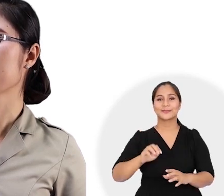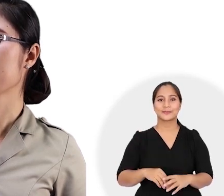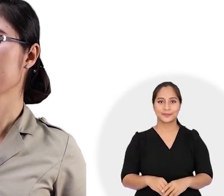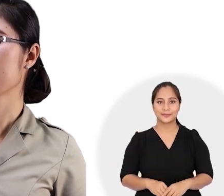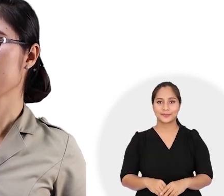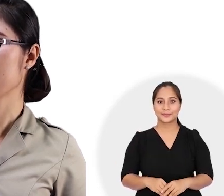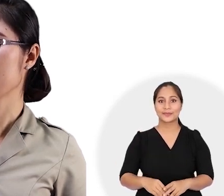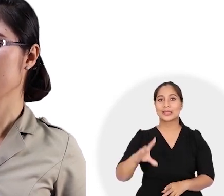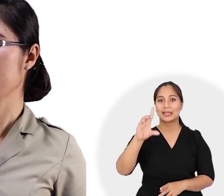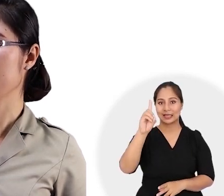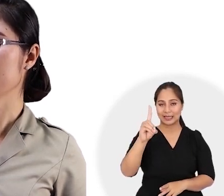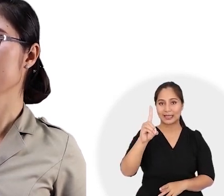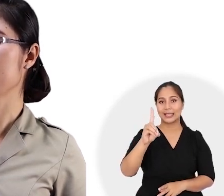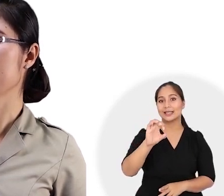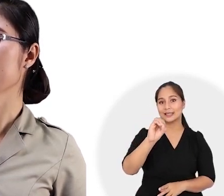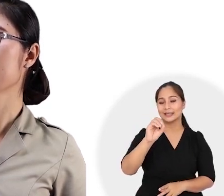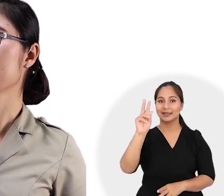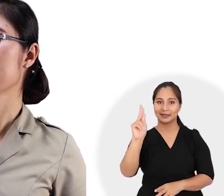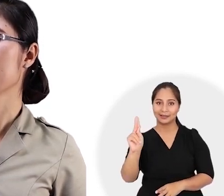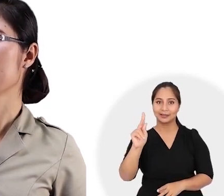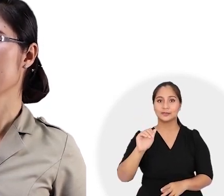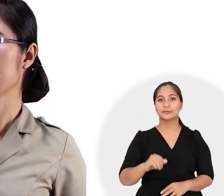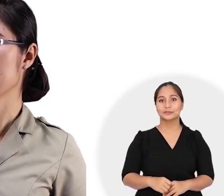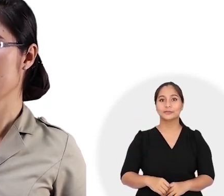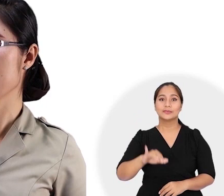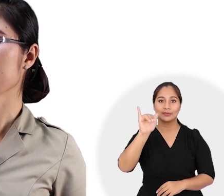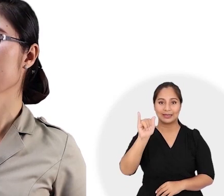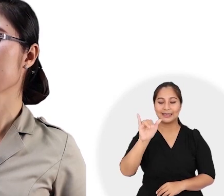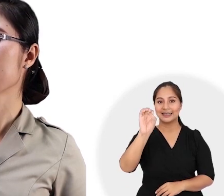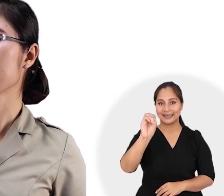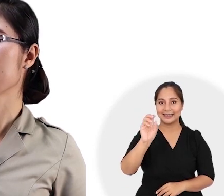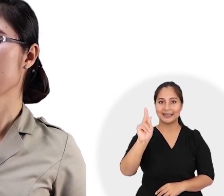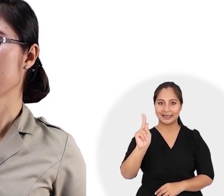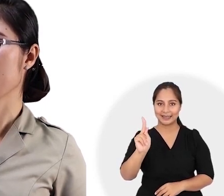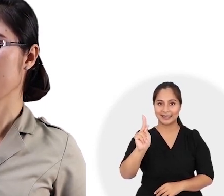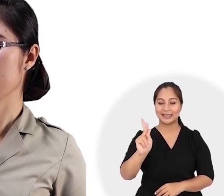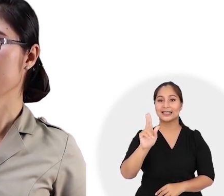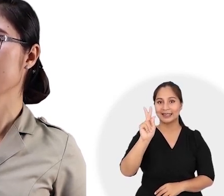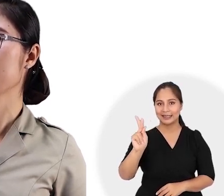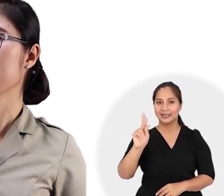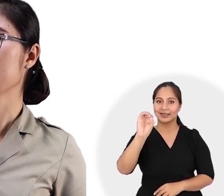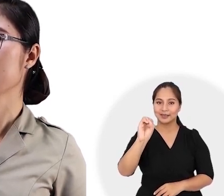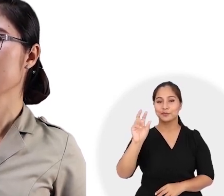กดิกดิกยิก